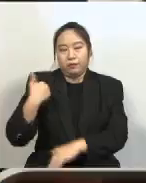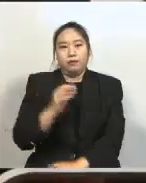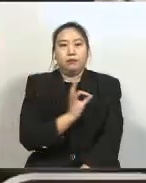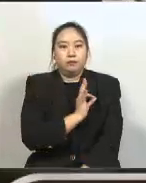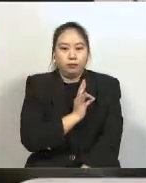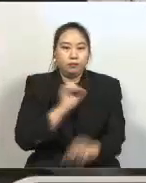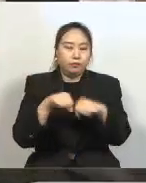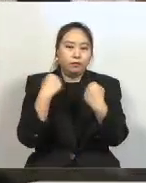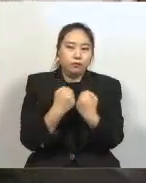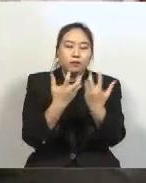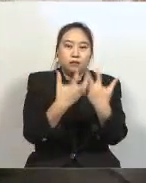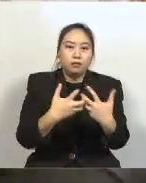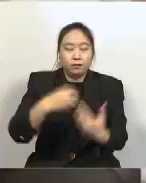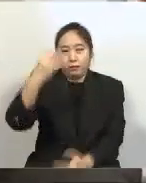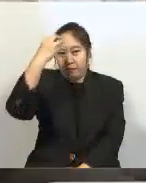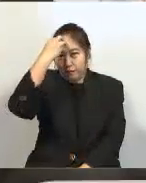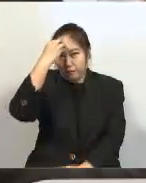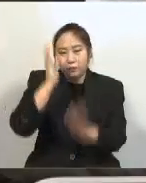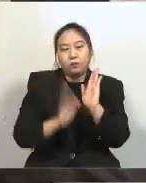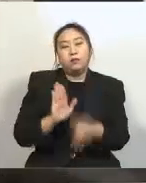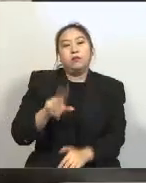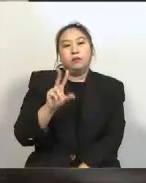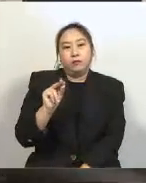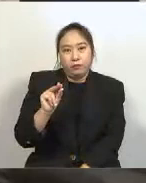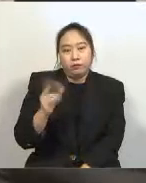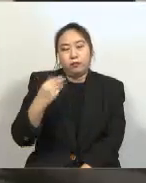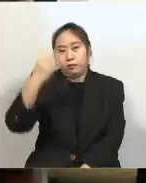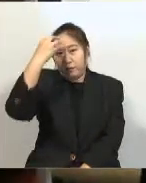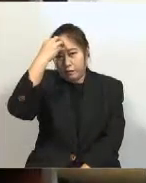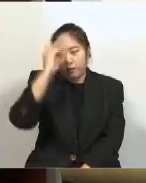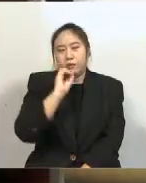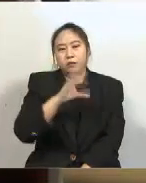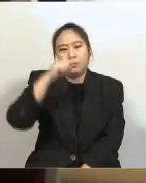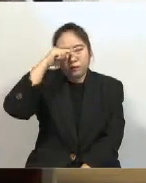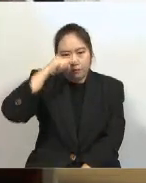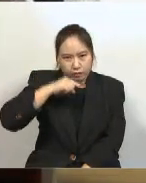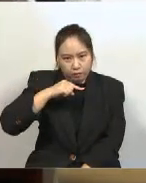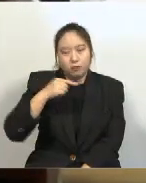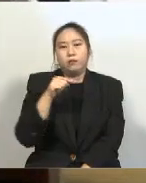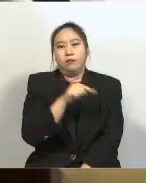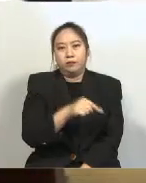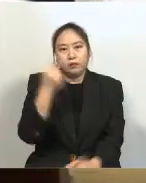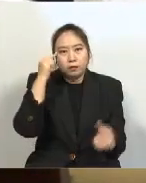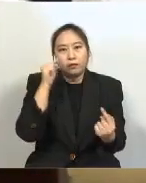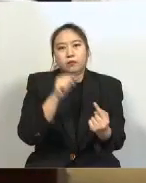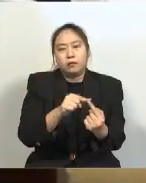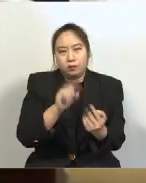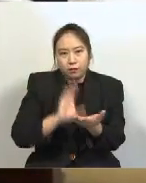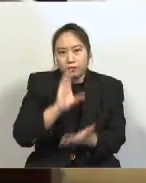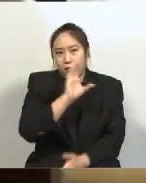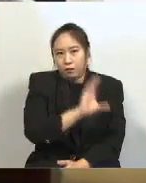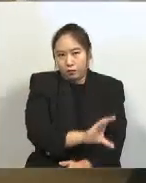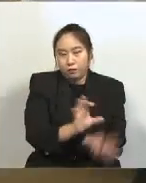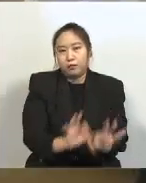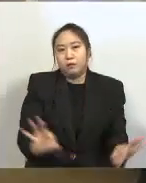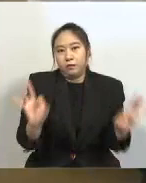มาชิกสมาคมอุตสาหกรรมญี่ปุ่นกว่า30คนค่ะโดยญี่ปุ่นก็ยืนยันว่าไทยยังคงเป็นประเทศเป้าหมายการลงทุนที่ส